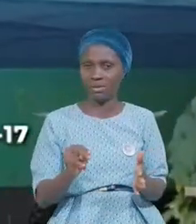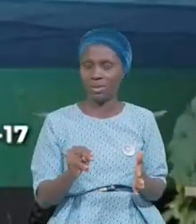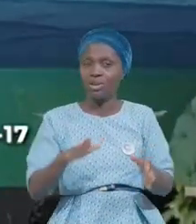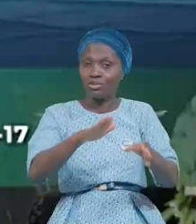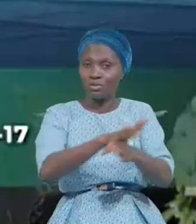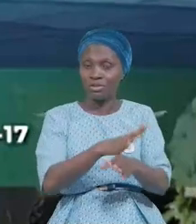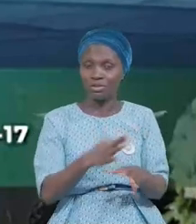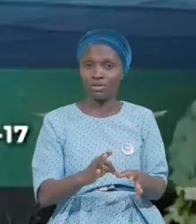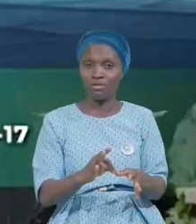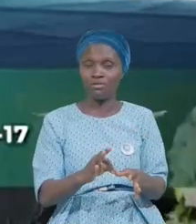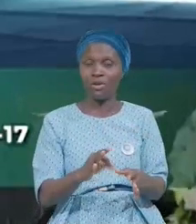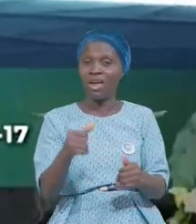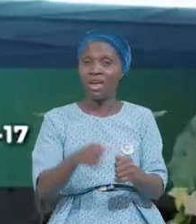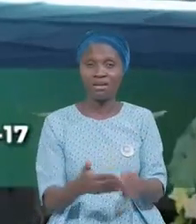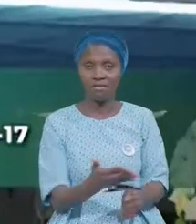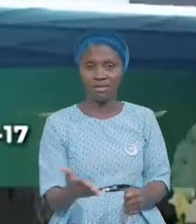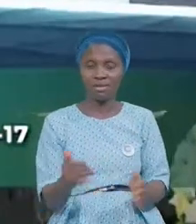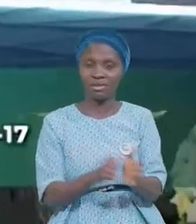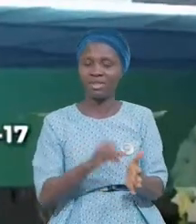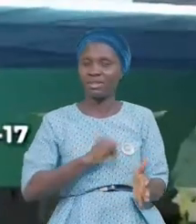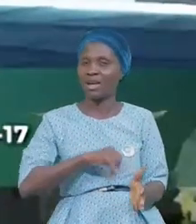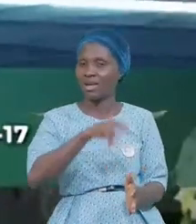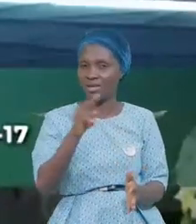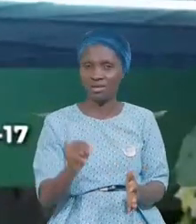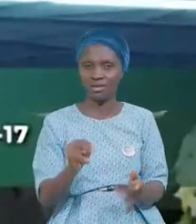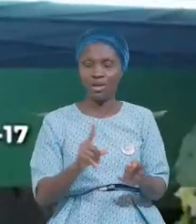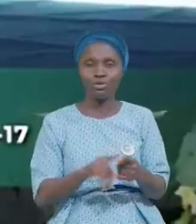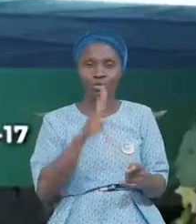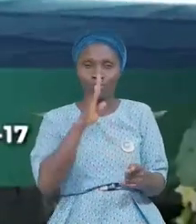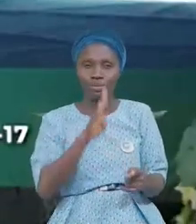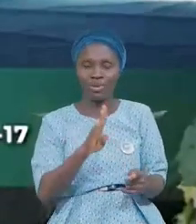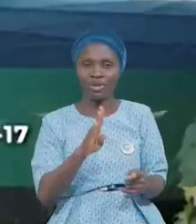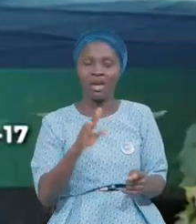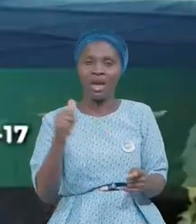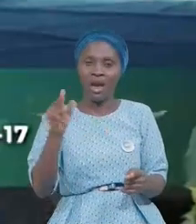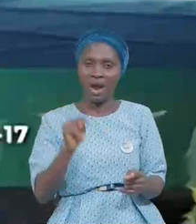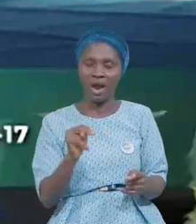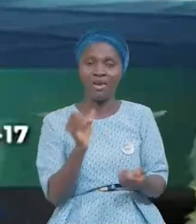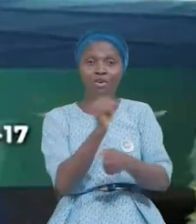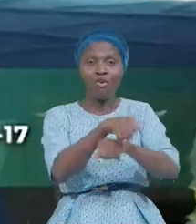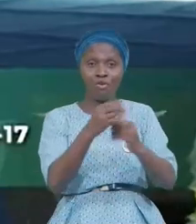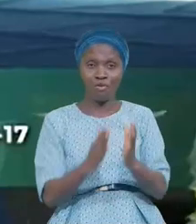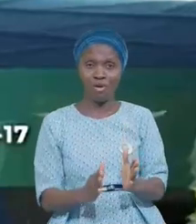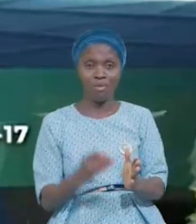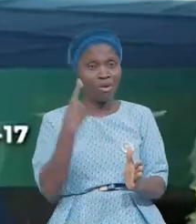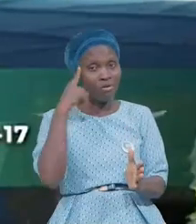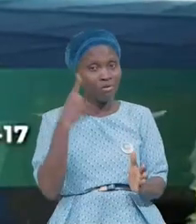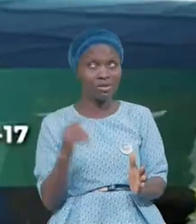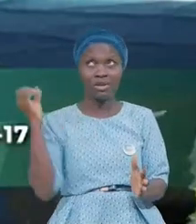la suffisance de tout ce dont j'ai besoin pour être un vainqueur. Car la grâce de